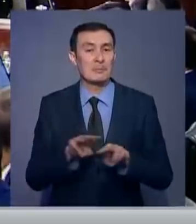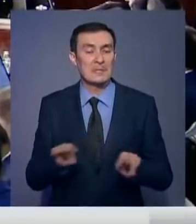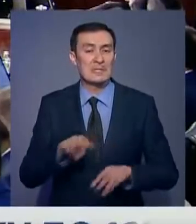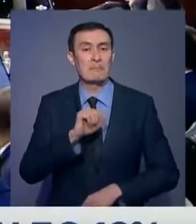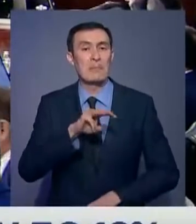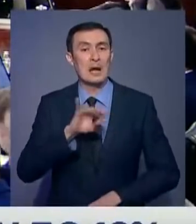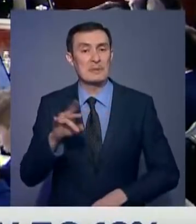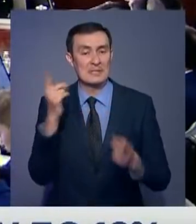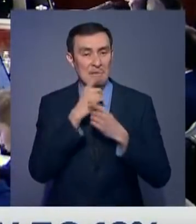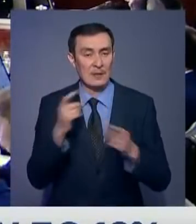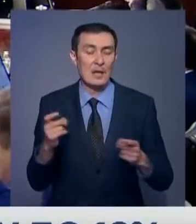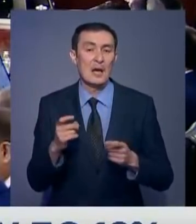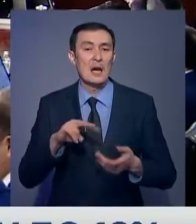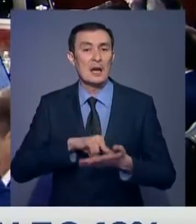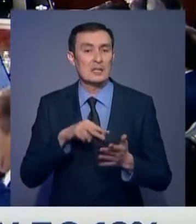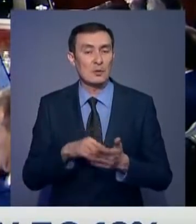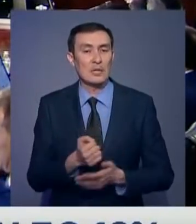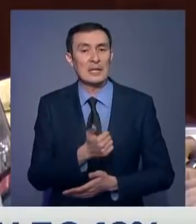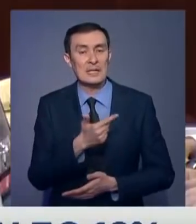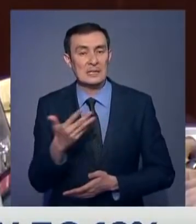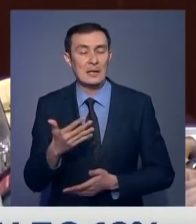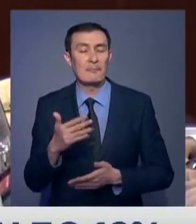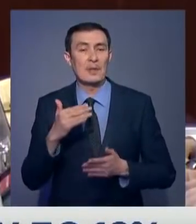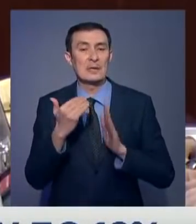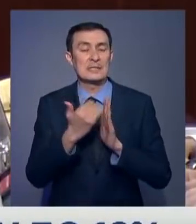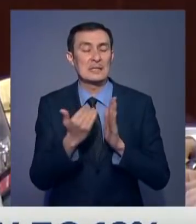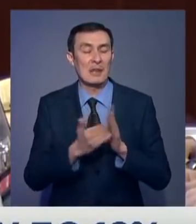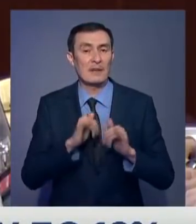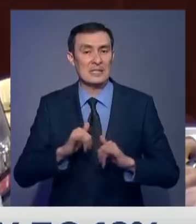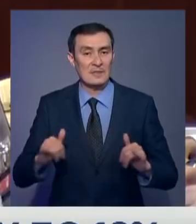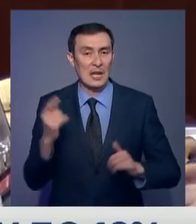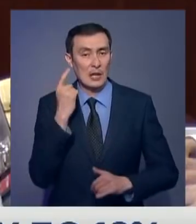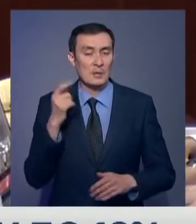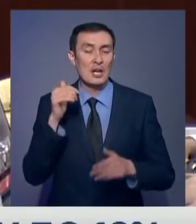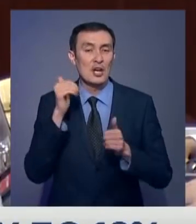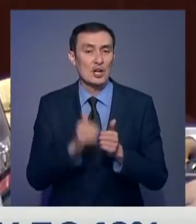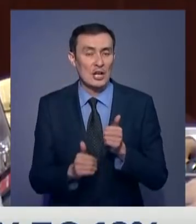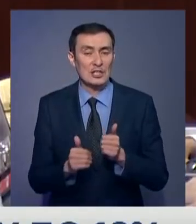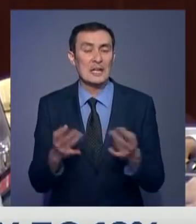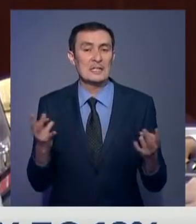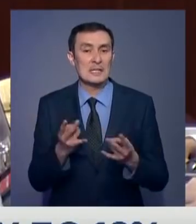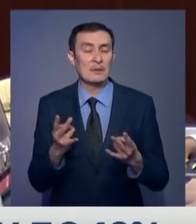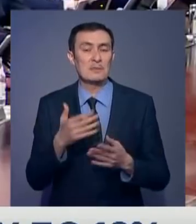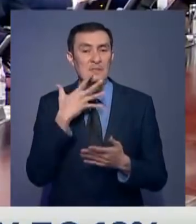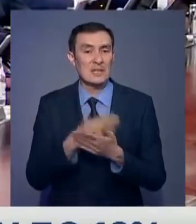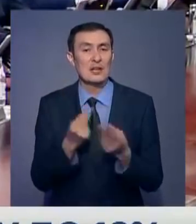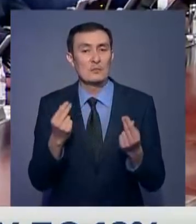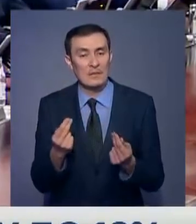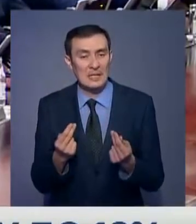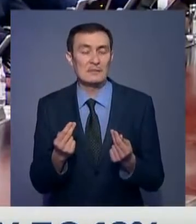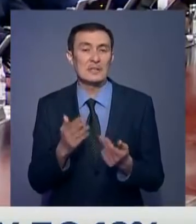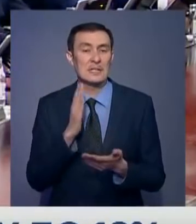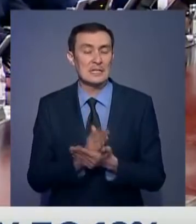Аскар Мамин заявил, разработано несколько сценариев развития экономики. Каждый из них обеспечен необходимыми ресурсами,